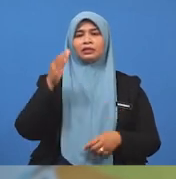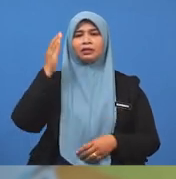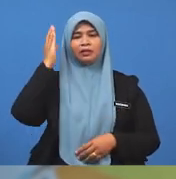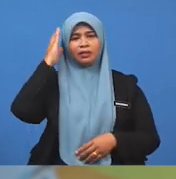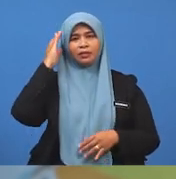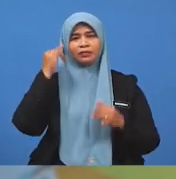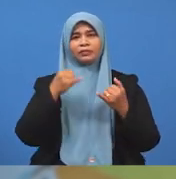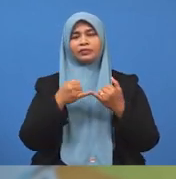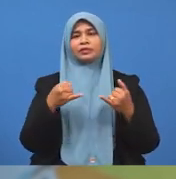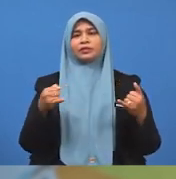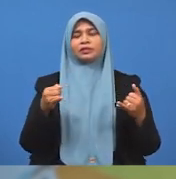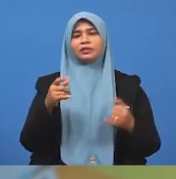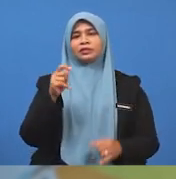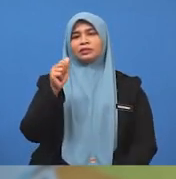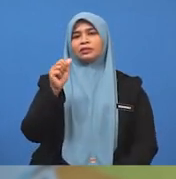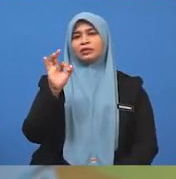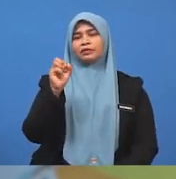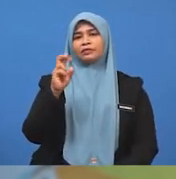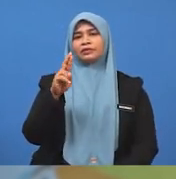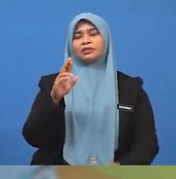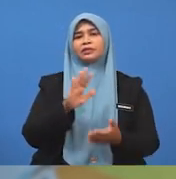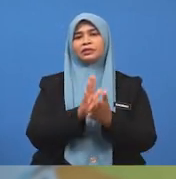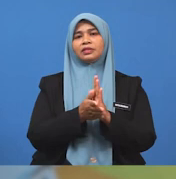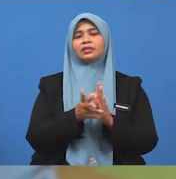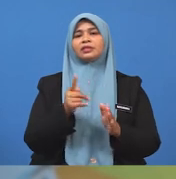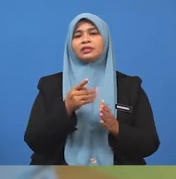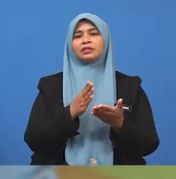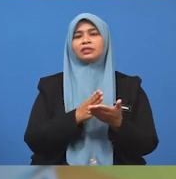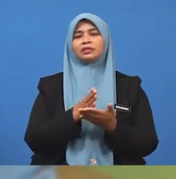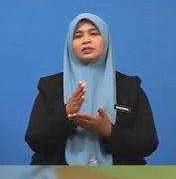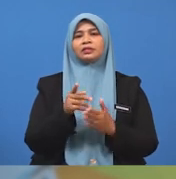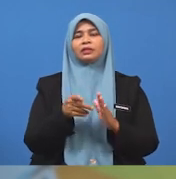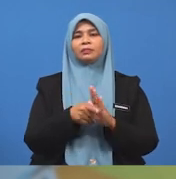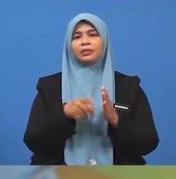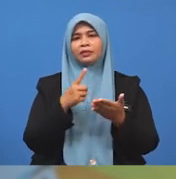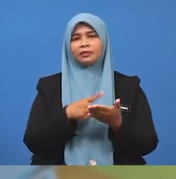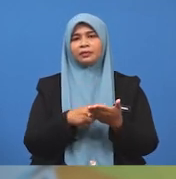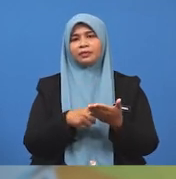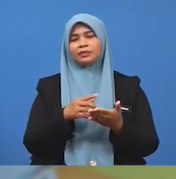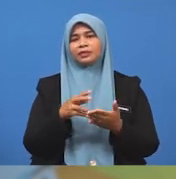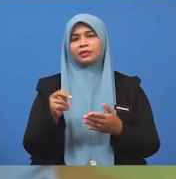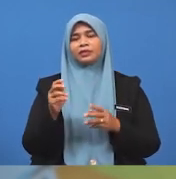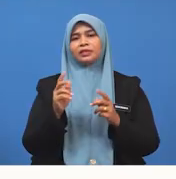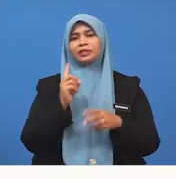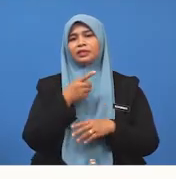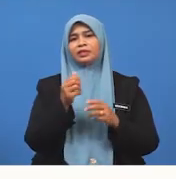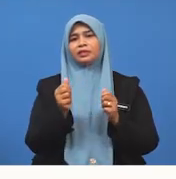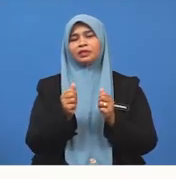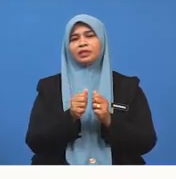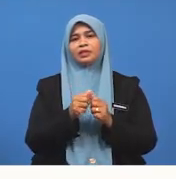tafsir Jadi sekarang kita teruskan perbincangan qt dengan menyingkap apakah